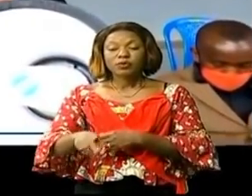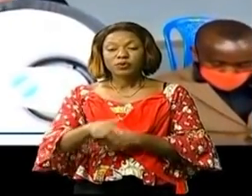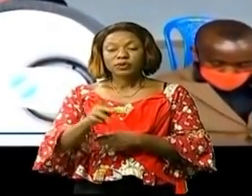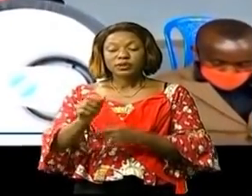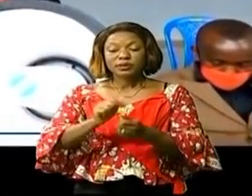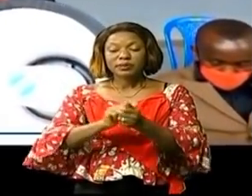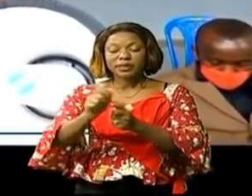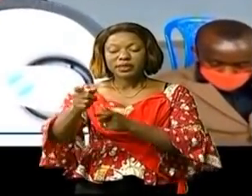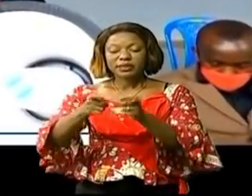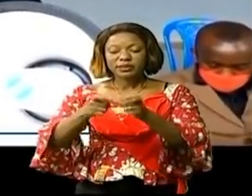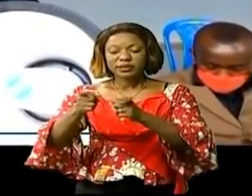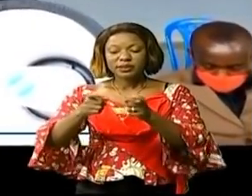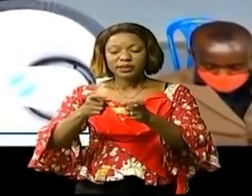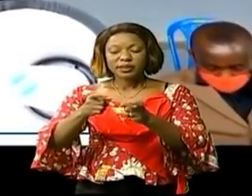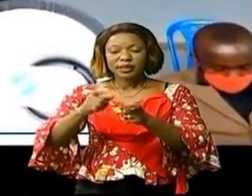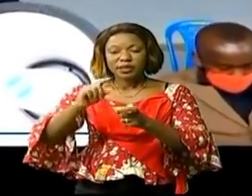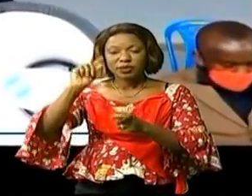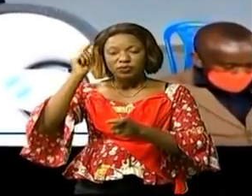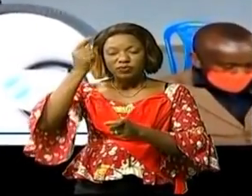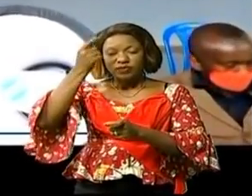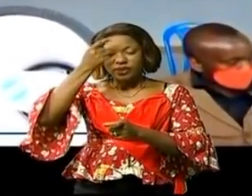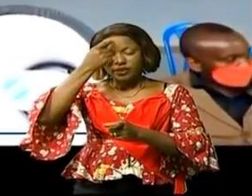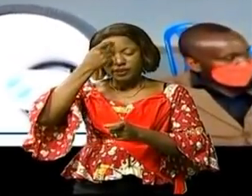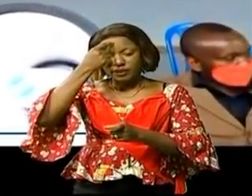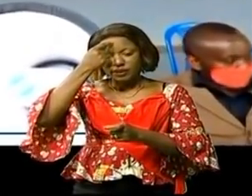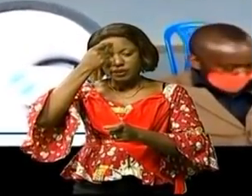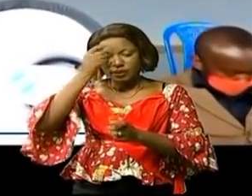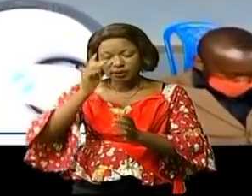Monsieur le Gouverneur, je cite,